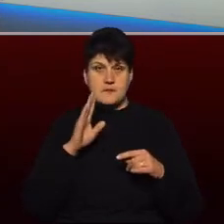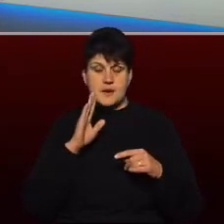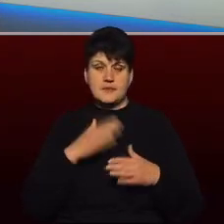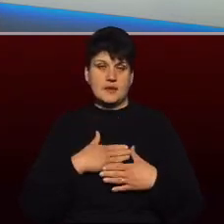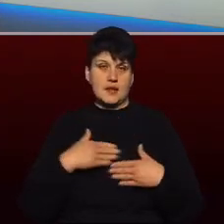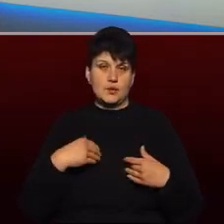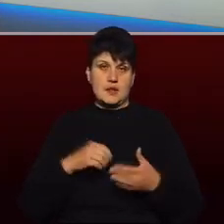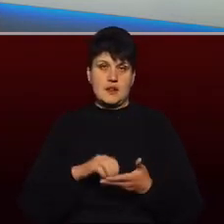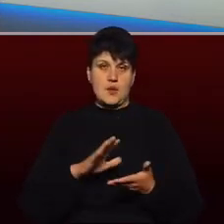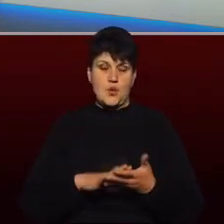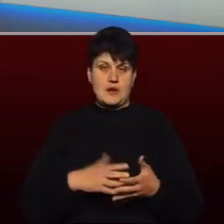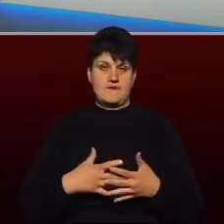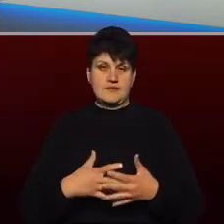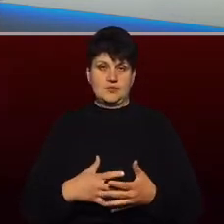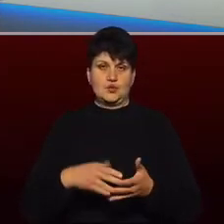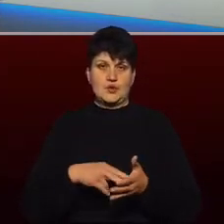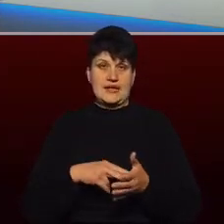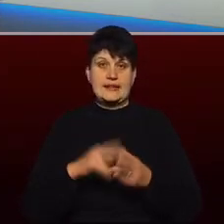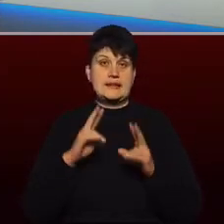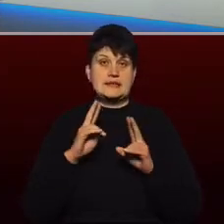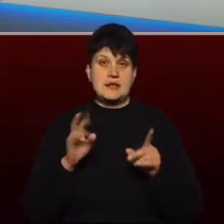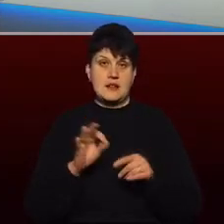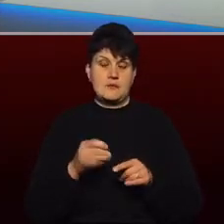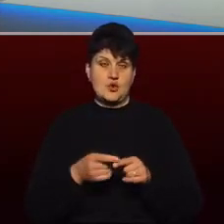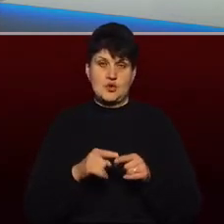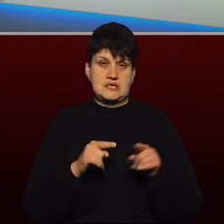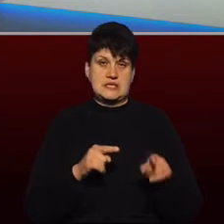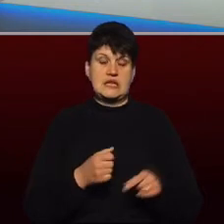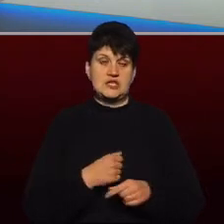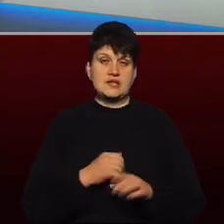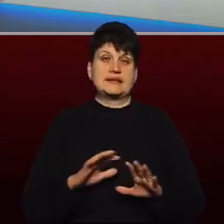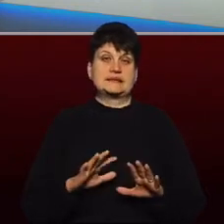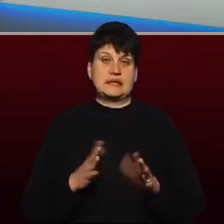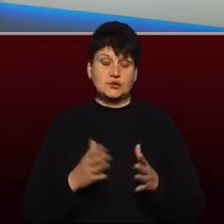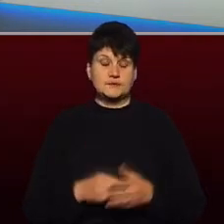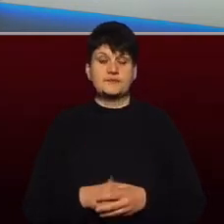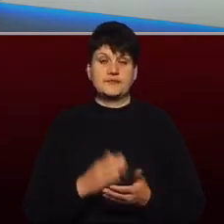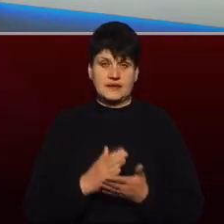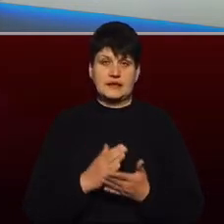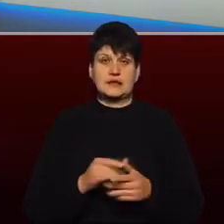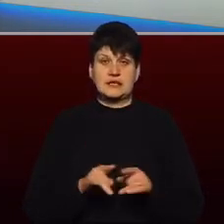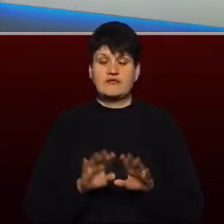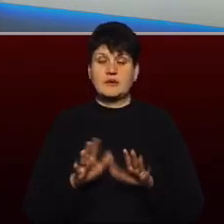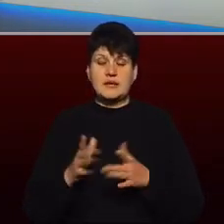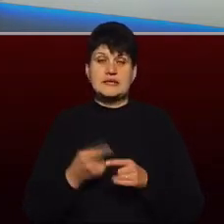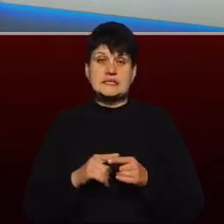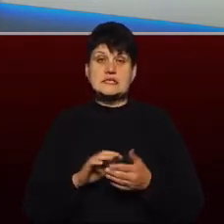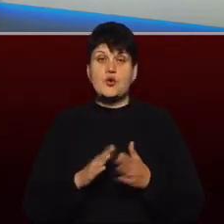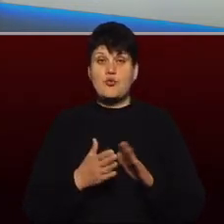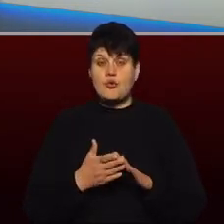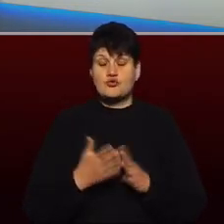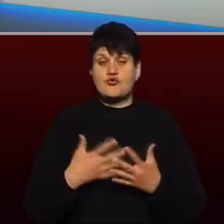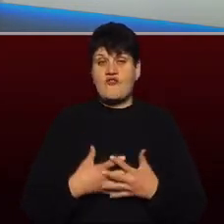по вагітності і навіть не знала про цей статус. І, на жаль, так сталося. Є такі випадки, але це за умови, якщо вагітна не приймає